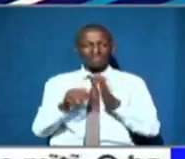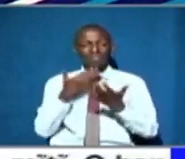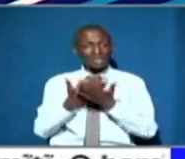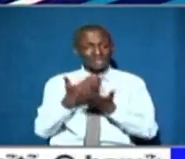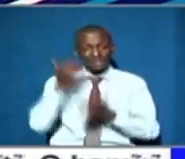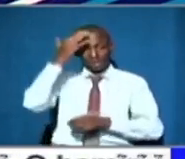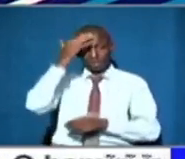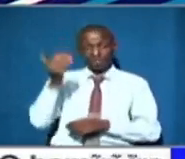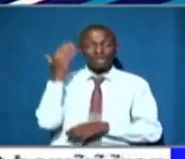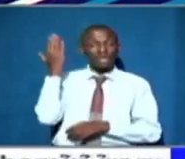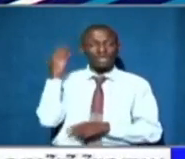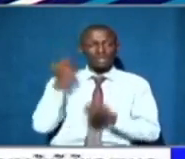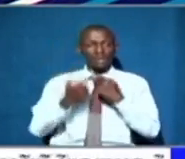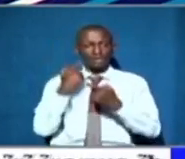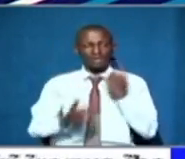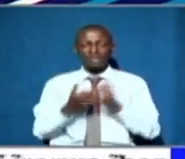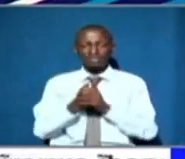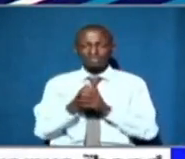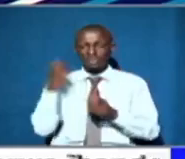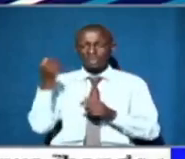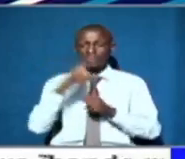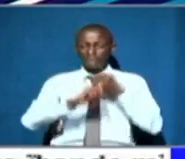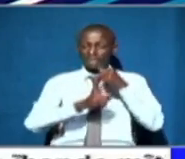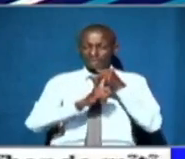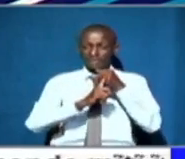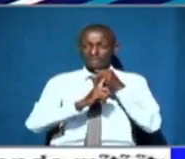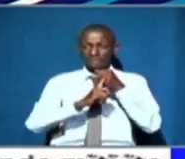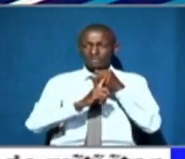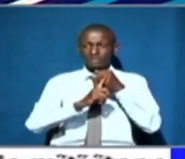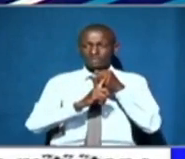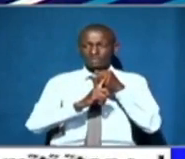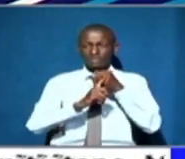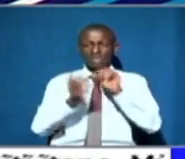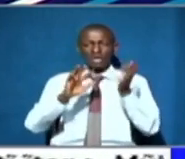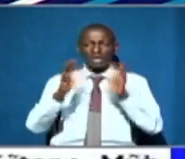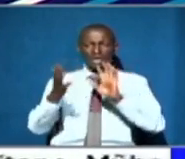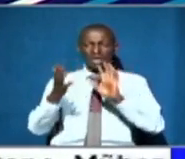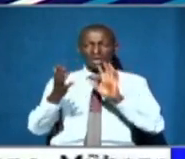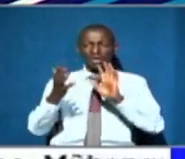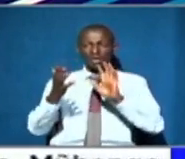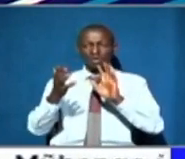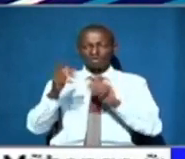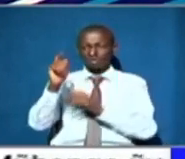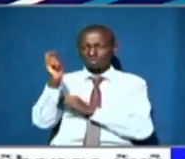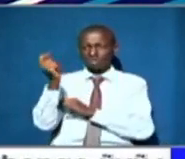mwako cio urathirire mweri wa gatandatu mweri 12 niguo president athondekire